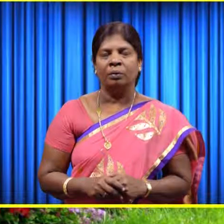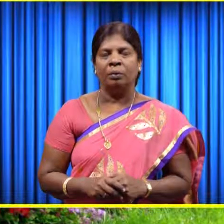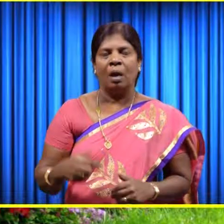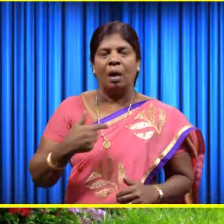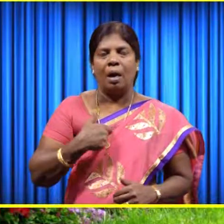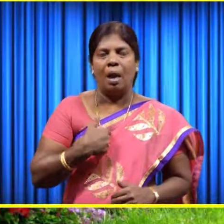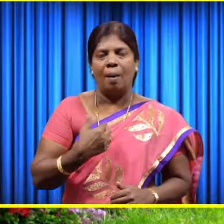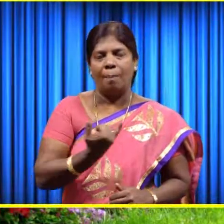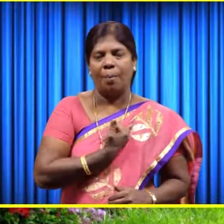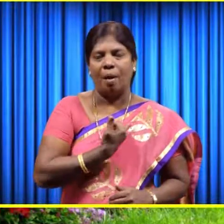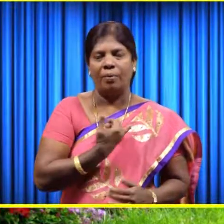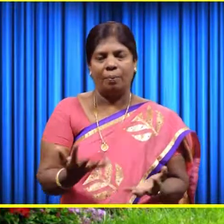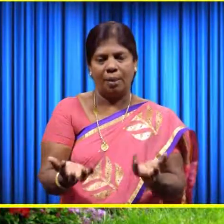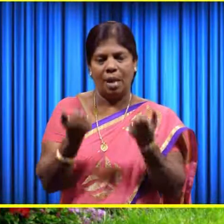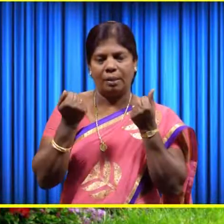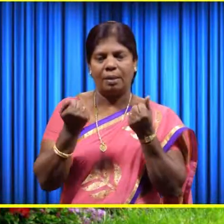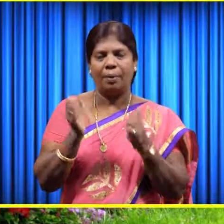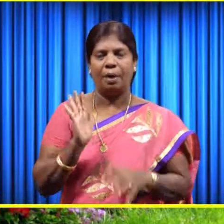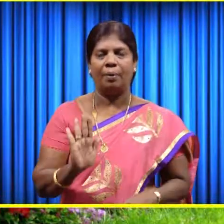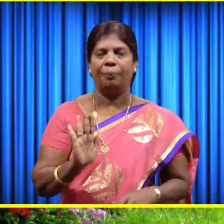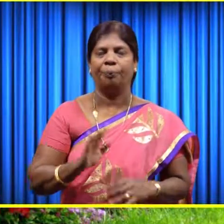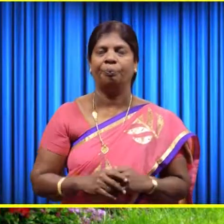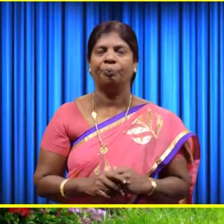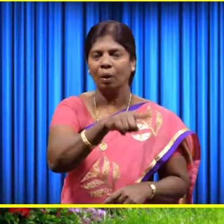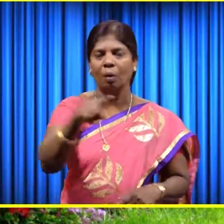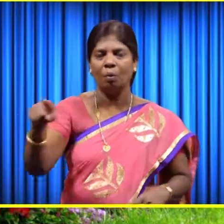நான் பாவி என்பதை ஒத்துக்கொள்கிறேன்.